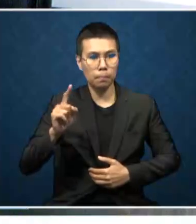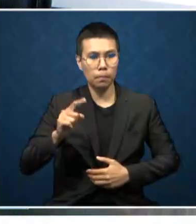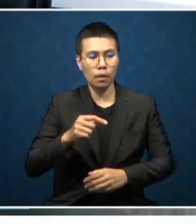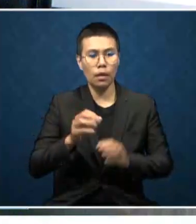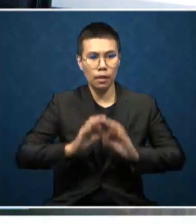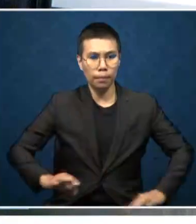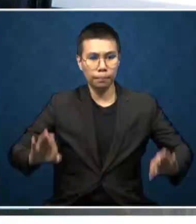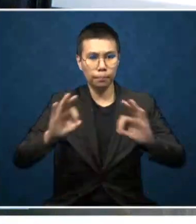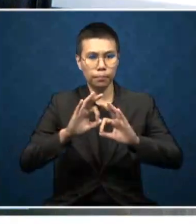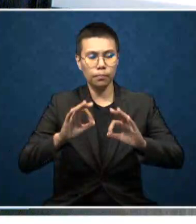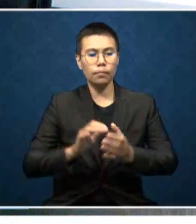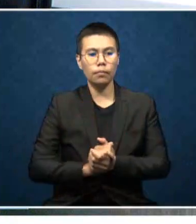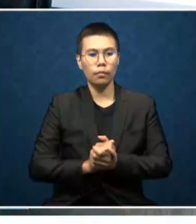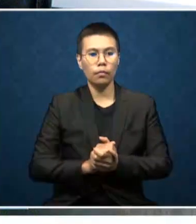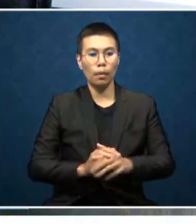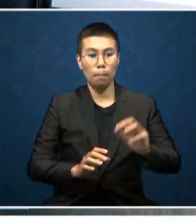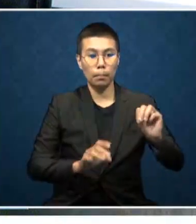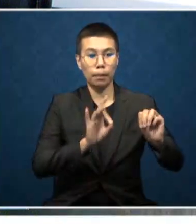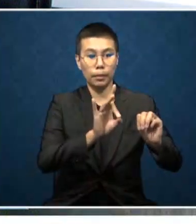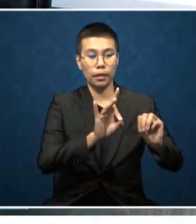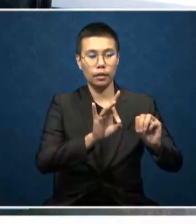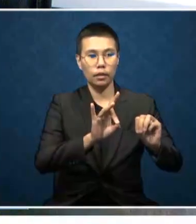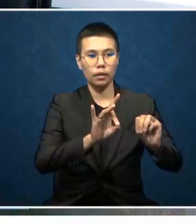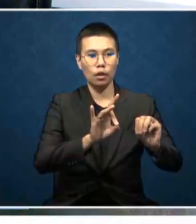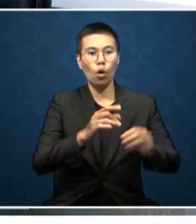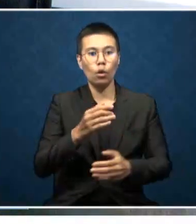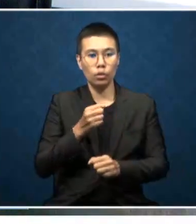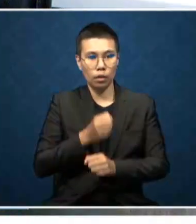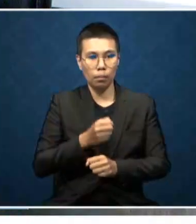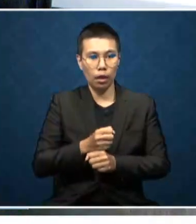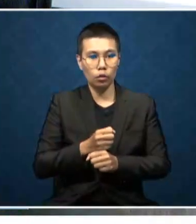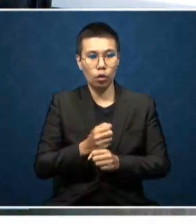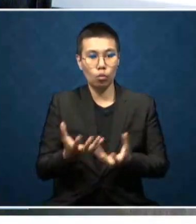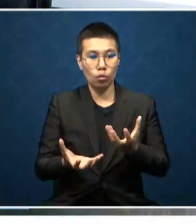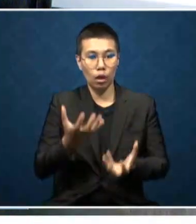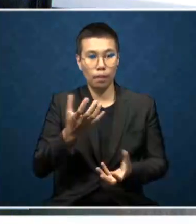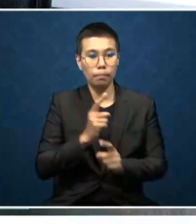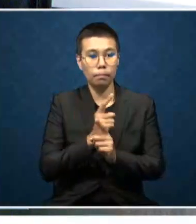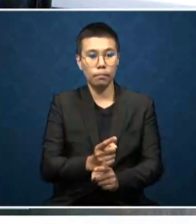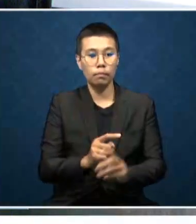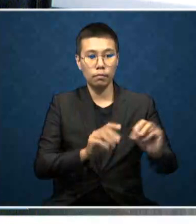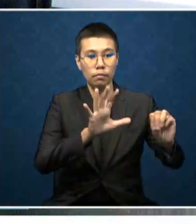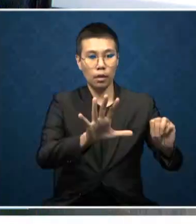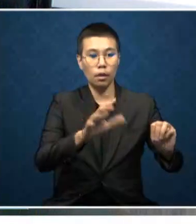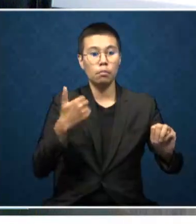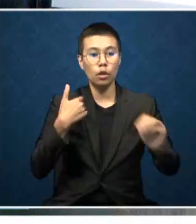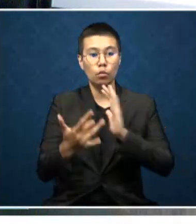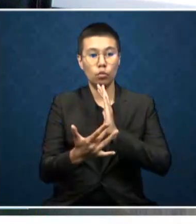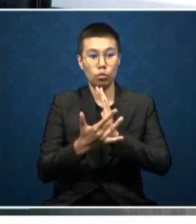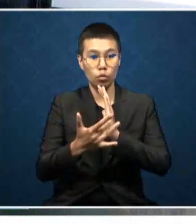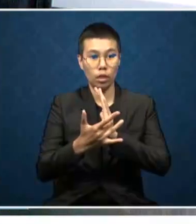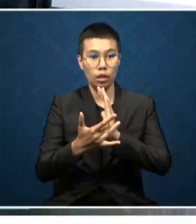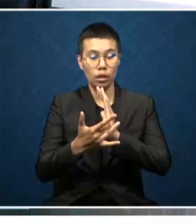ว่าในมาตรา 8นะครับให้หน่วยงานในกระบวนการยุติธรรมตามมาตรา 5จัดให้มีระบบเทคโนโลยี